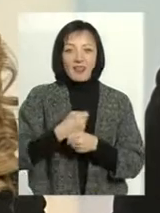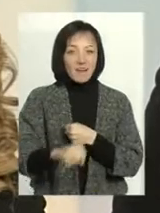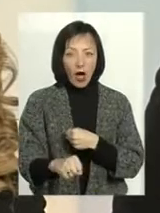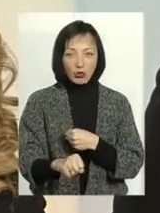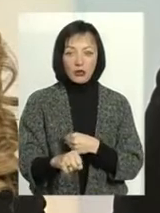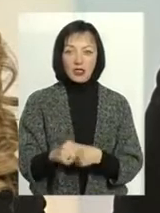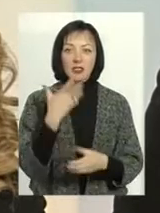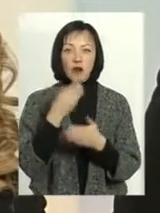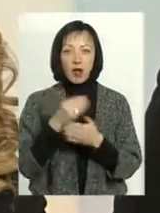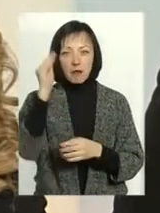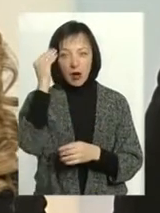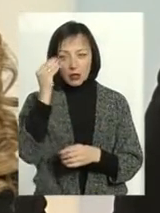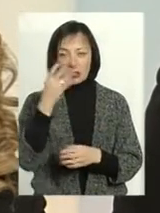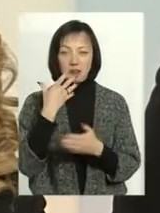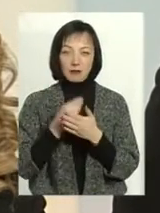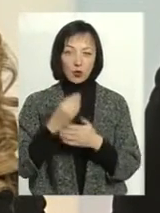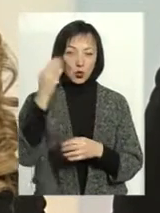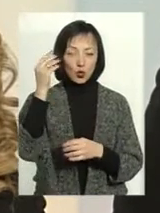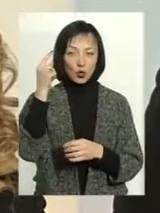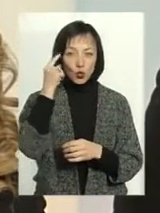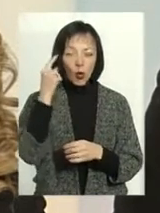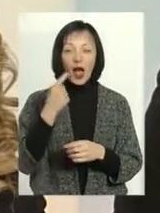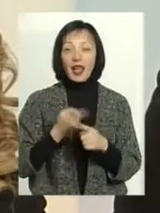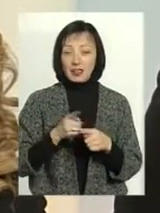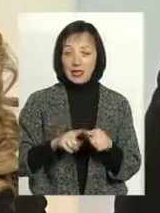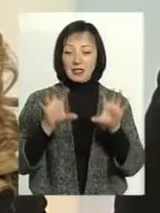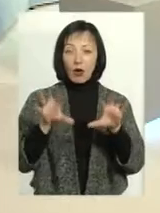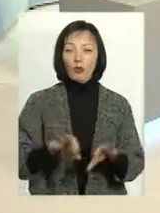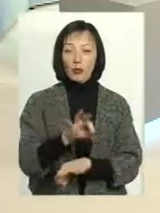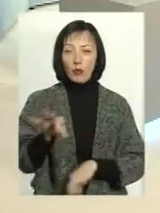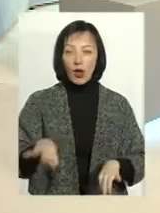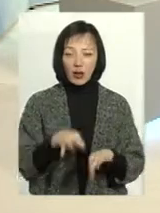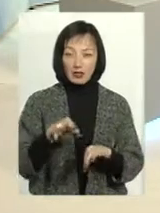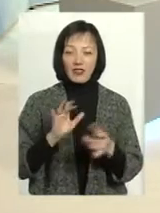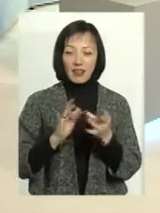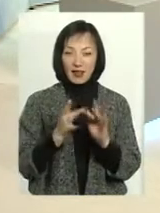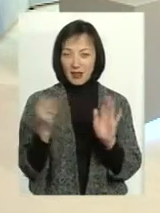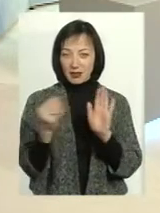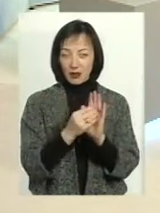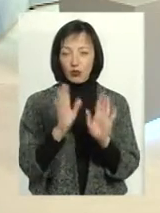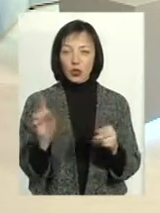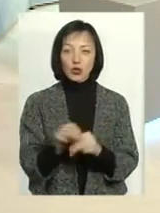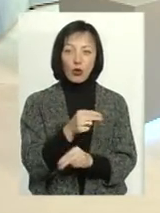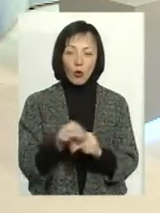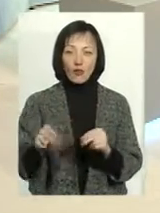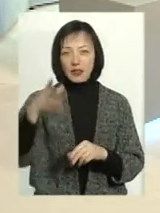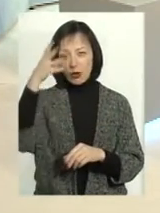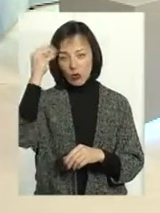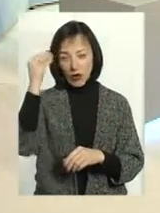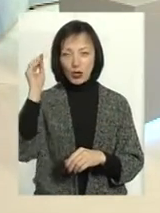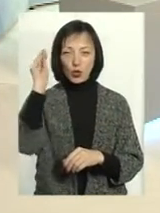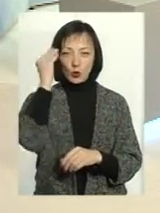адвокатам своє бачення і свій погляд. Я думаю, що той законопроект, який є зараз в інтернеті, він буде скоригований з врахуванням